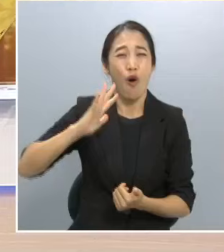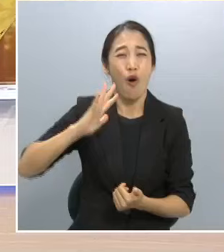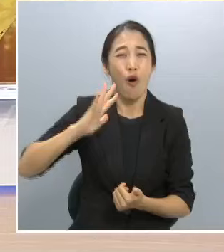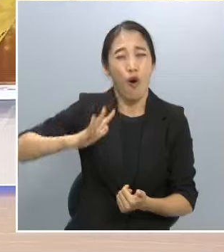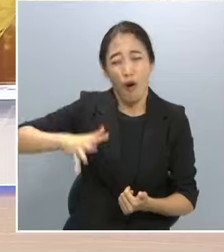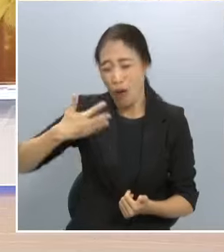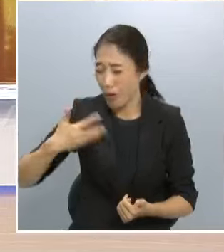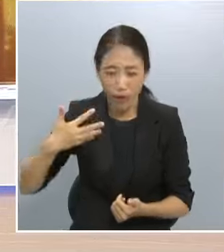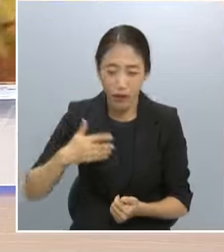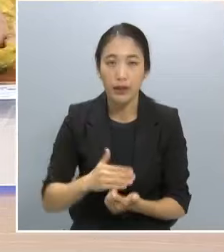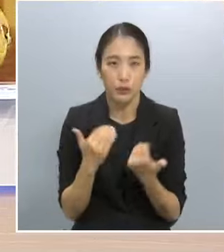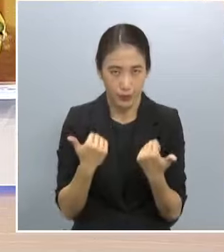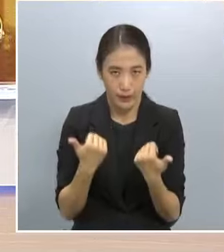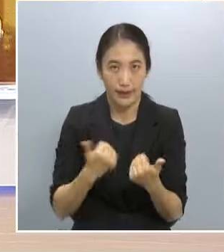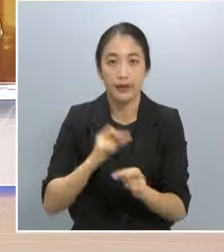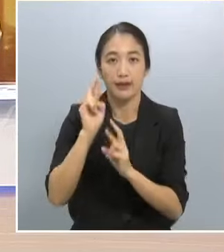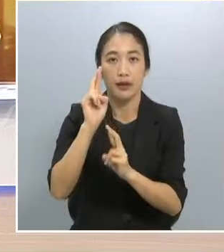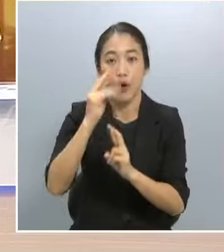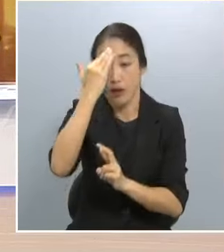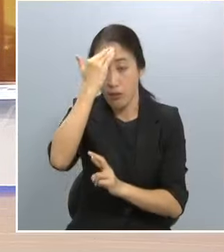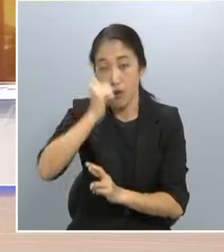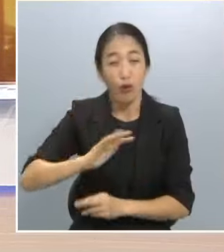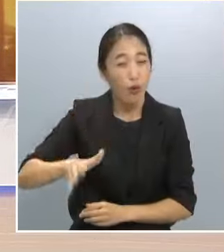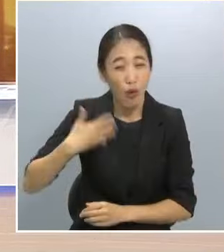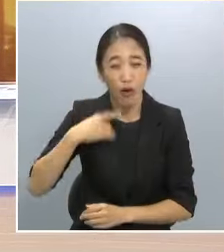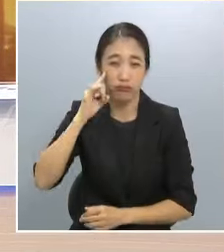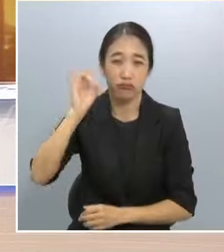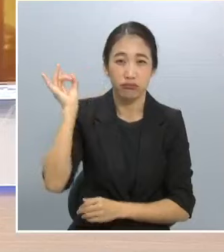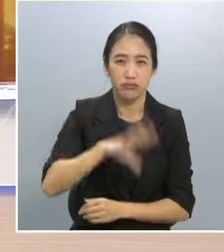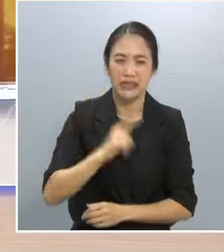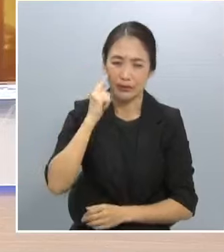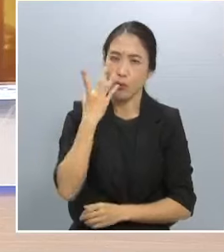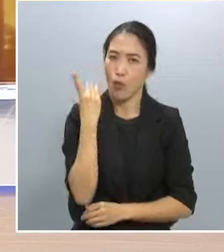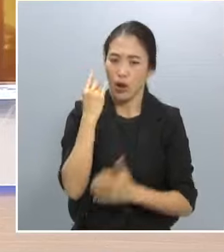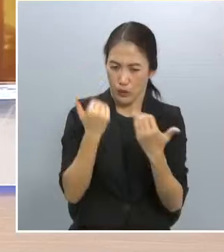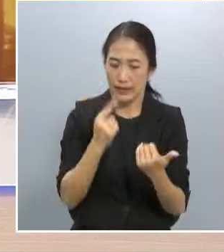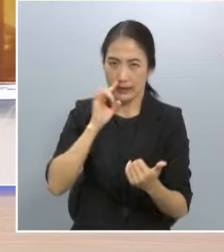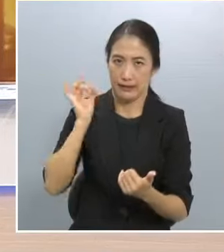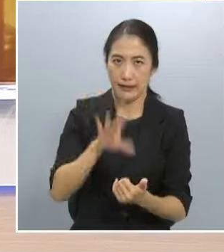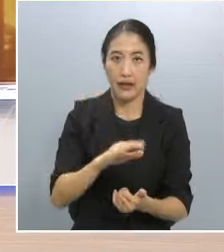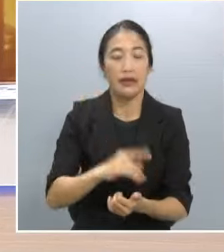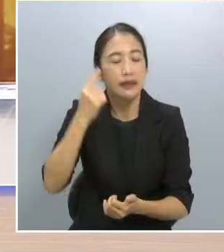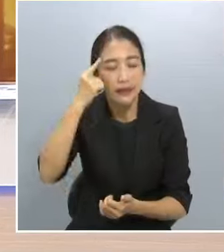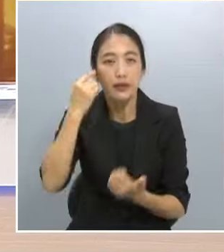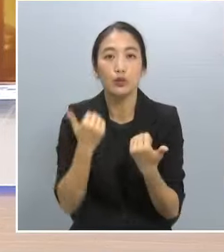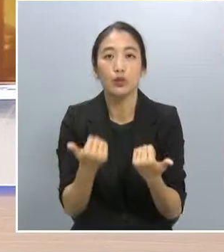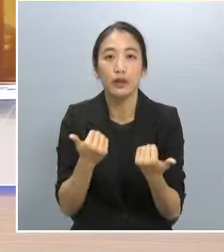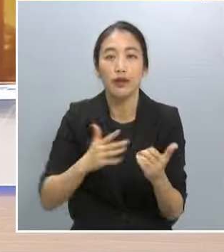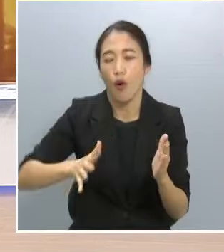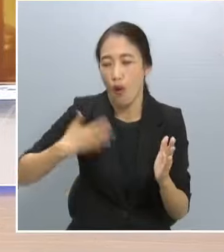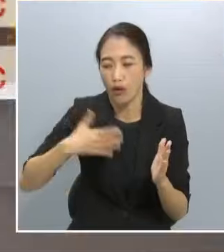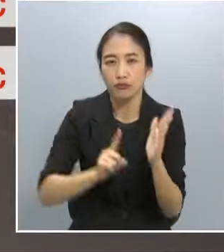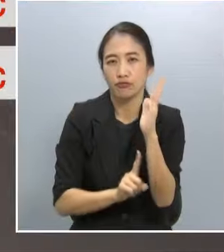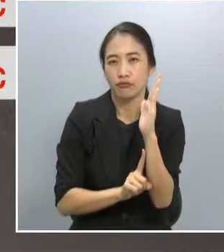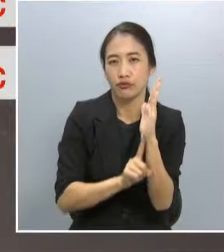วันนี้โปรดระมัดระวังเพราะอากาศจะร้อนรุนแรงอาจจะมากกว่าเมื่อวานช่วยได้ดซ้ำไปคาดการณ์วันนี้ตัวเลขขึ้นมาซิสูง